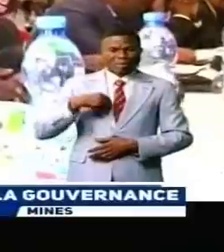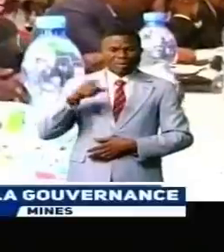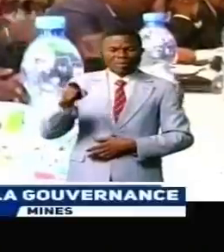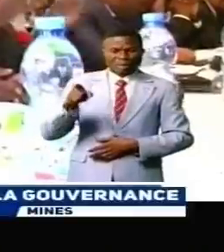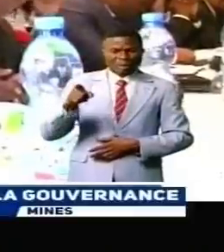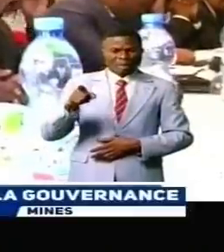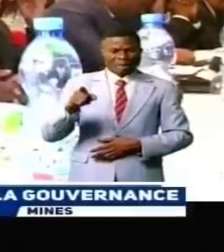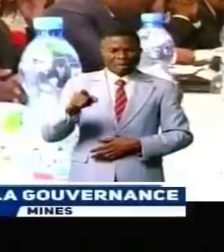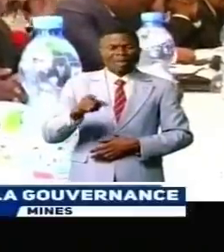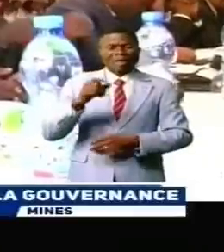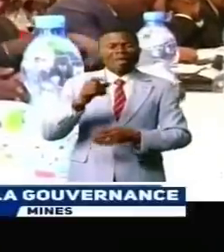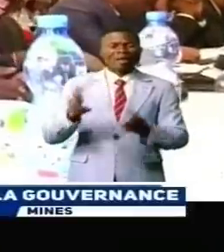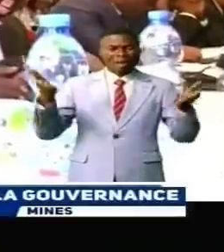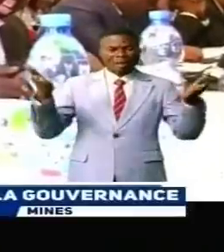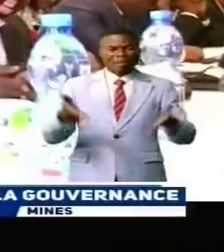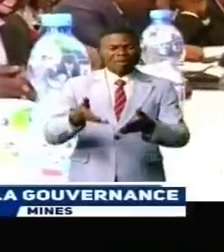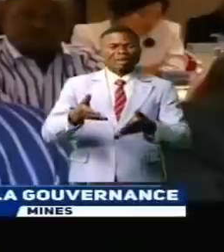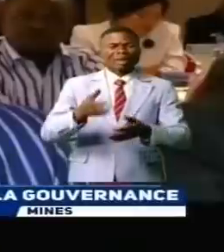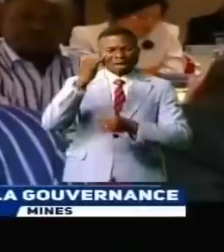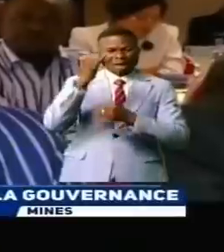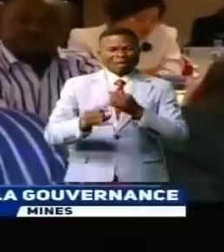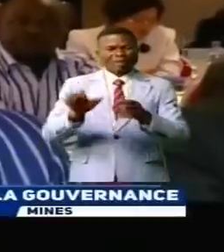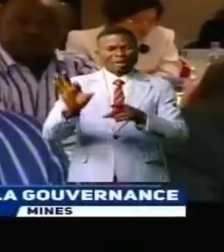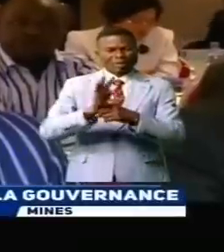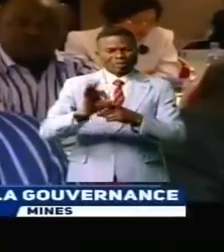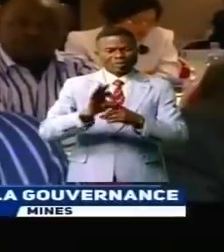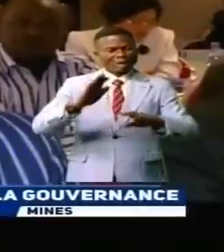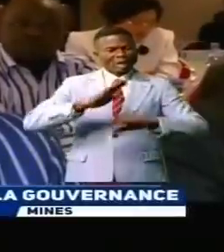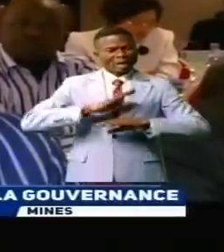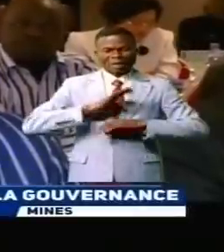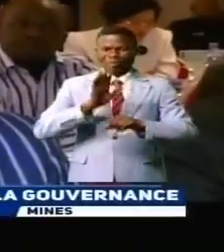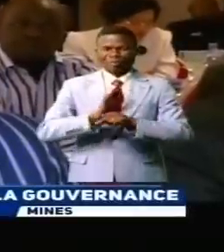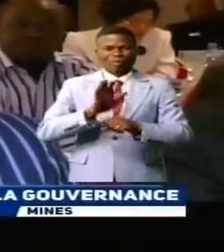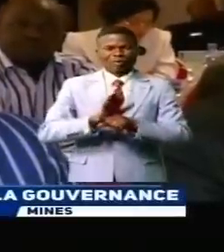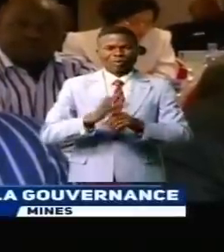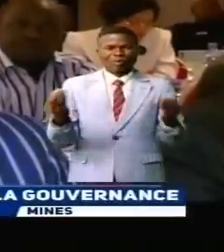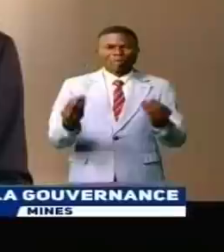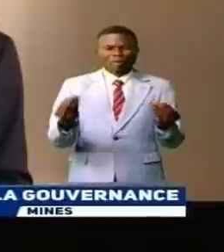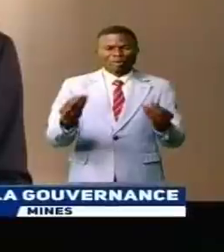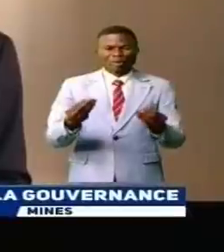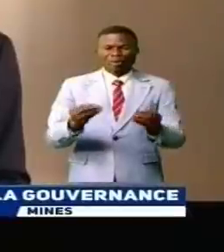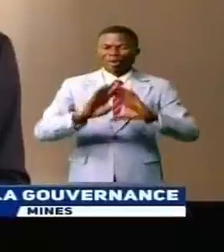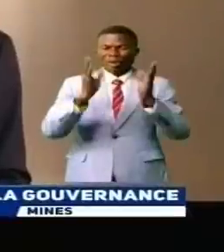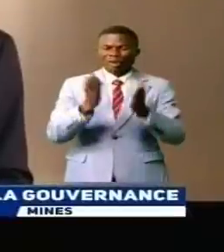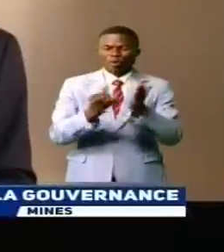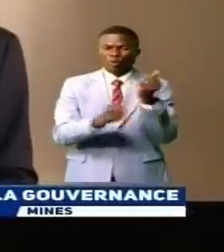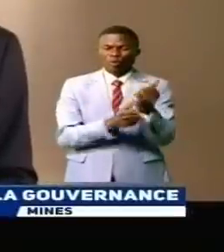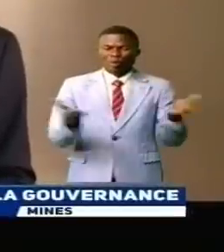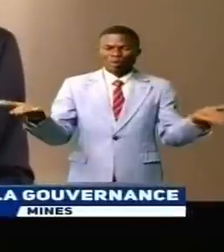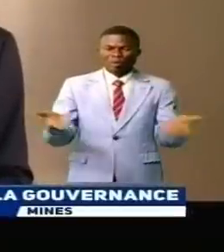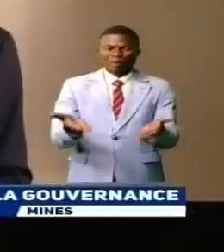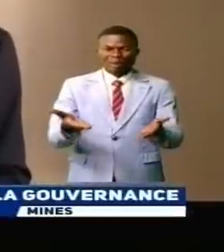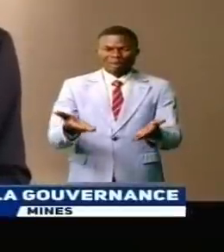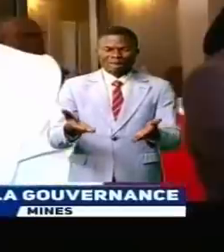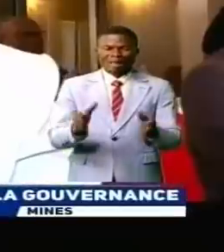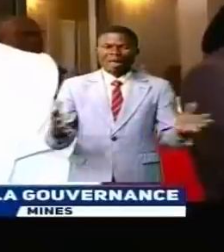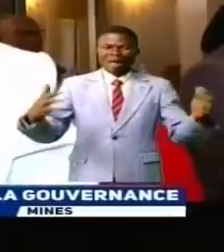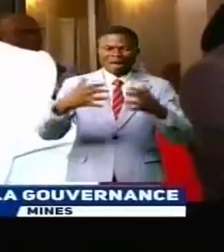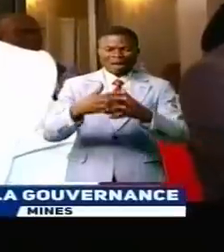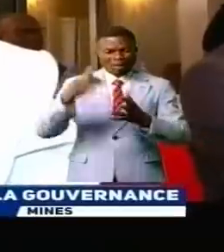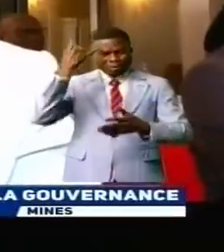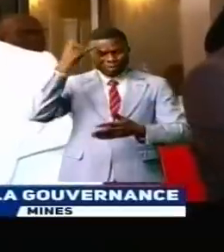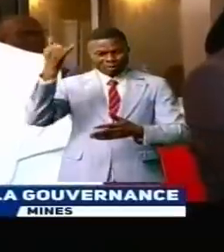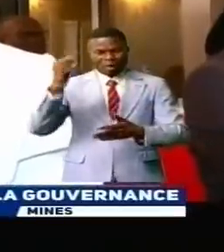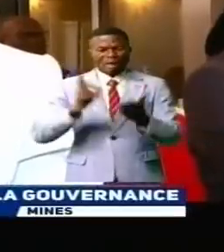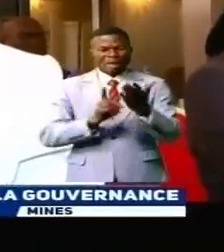Sambakalambay, qui a clôturé ses assises, s'est dite très satisfaite du fait que les participants ont pu harmoniser les vues sur